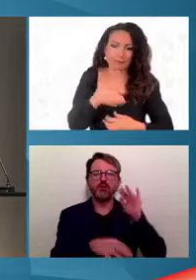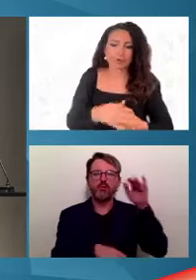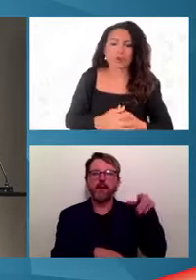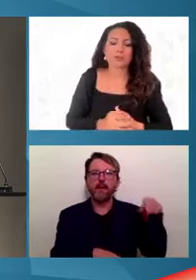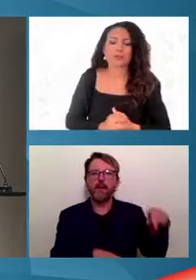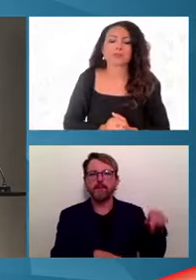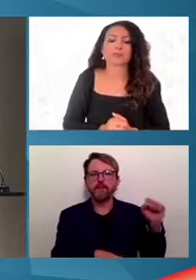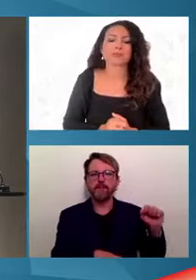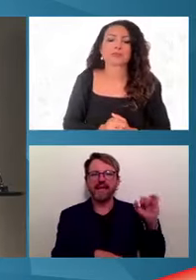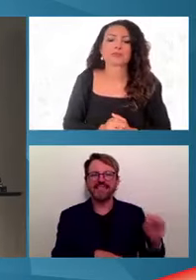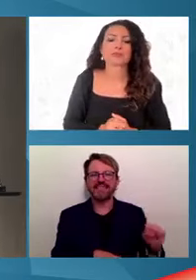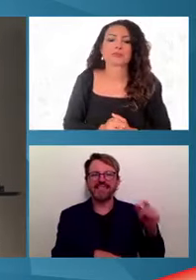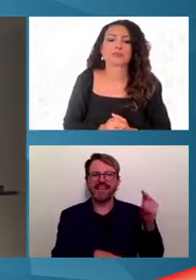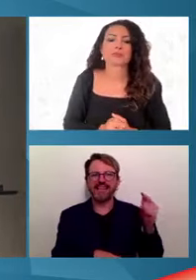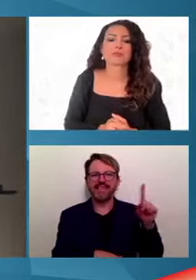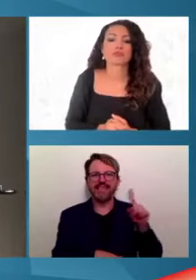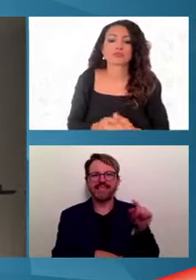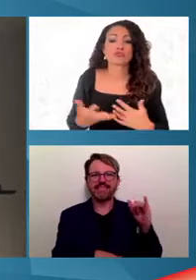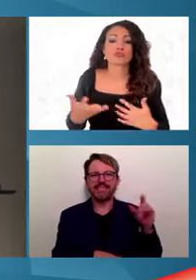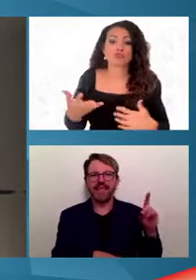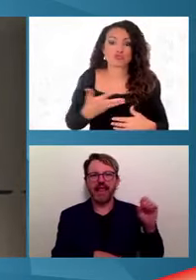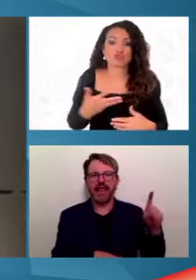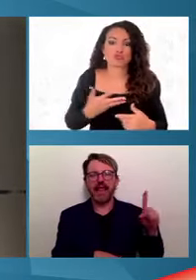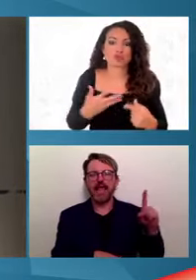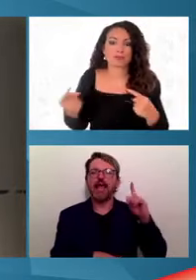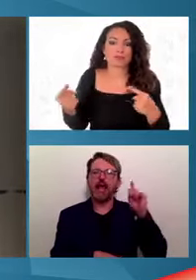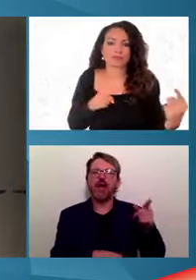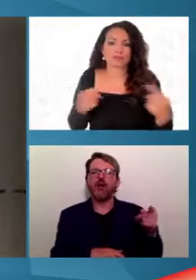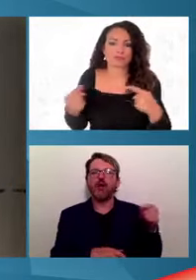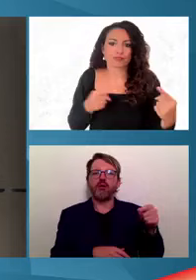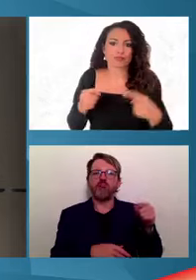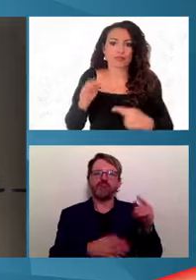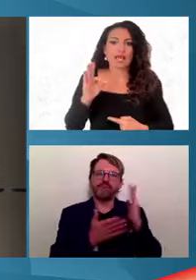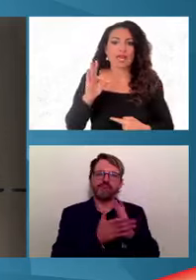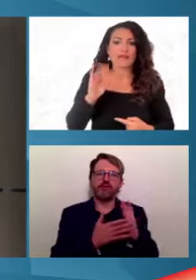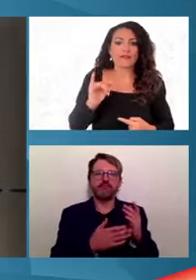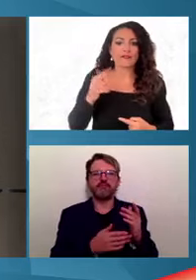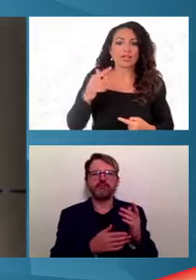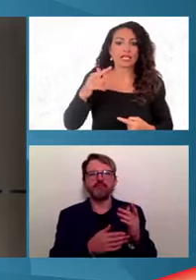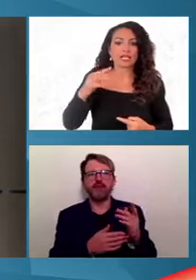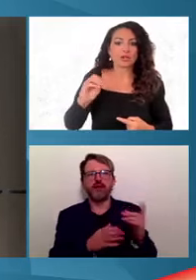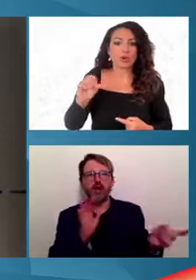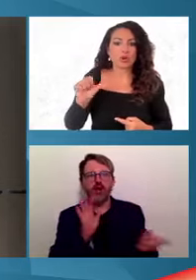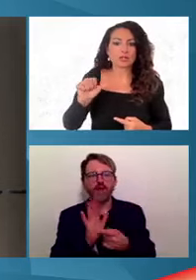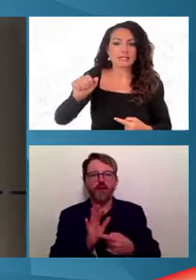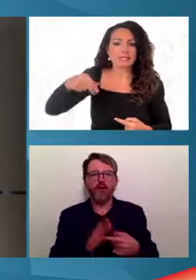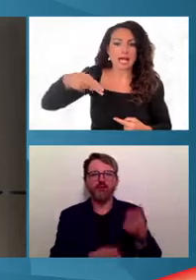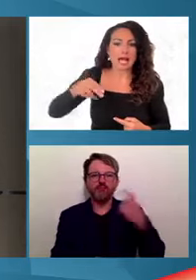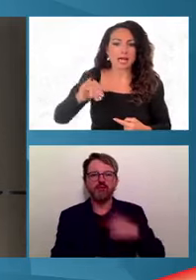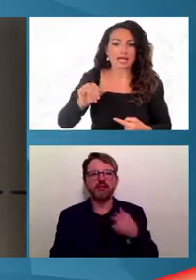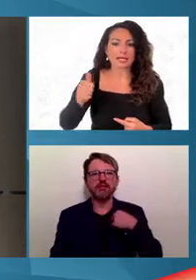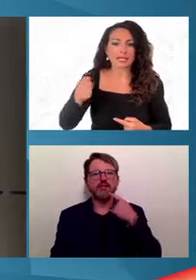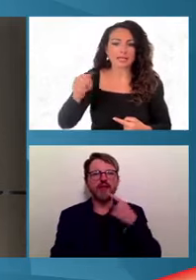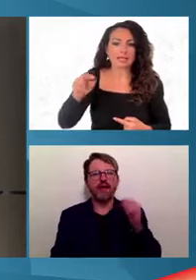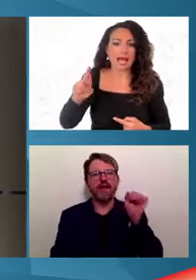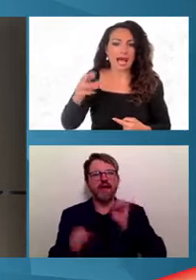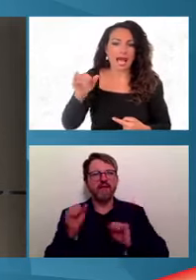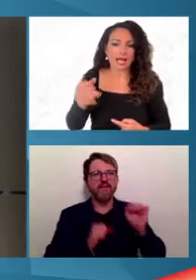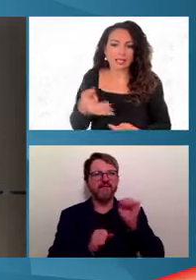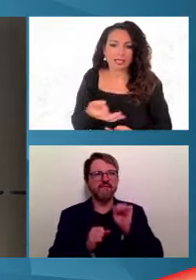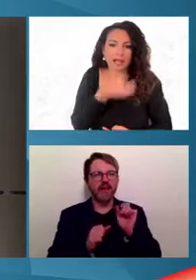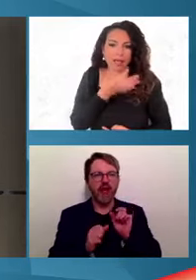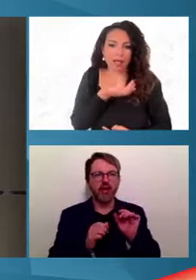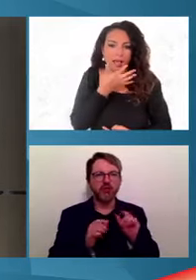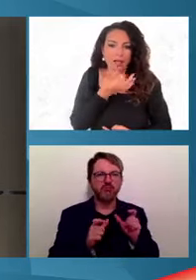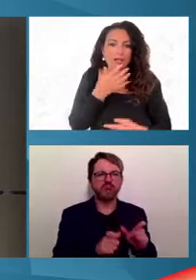um die Abdrift. Hier, man hat es auch manchmal oder oft von mir gefordert, dass man in der Verteidigungshaltung bleibe, aber das bringt uns